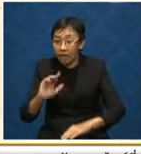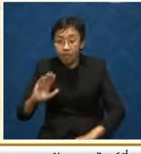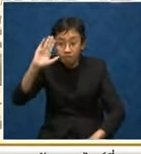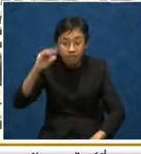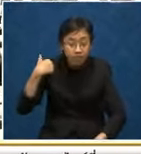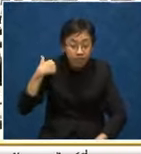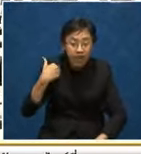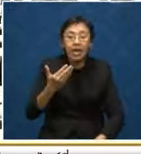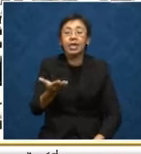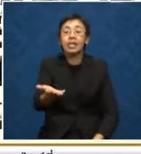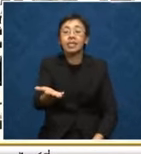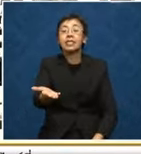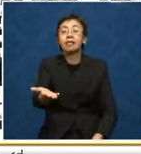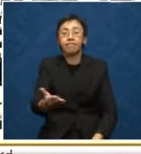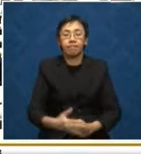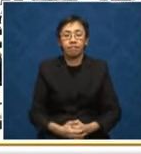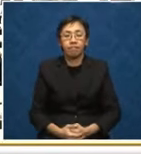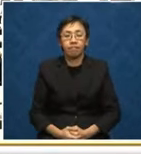างหลังครับเชิญได้เลยครับ